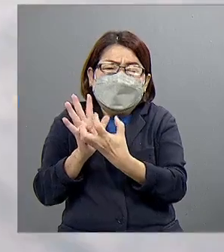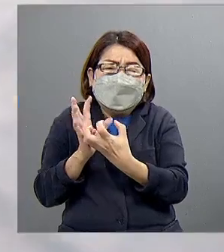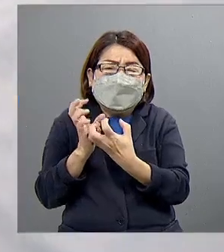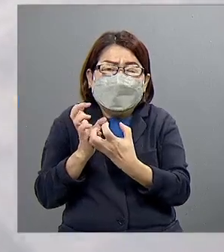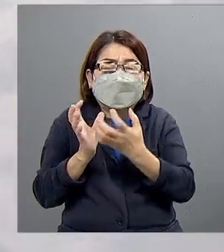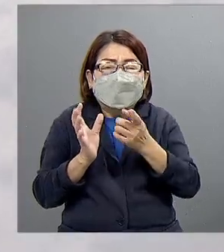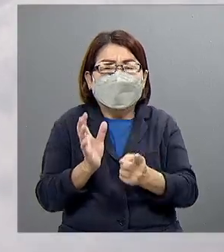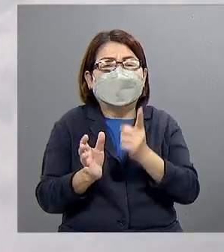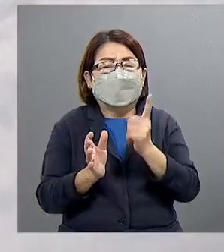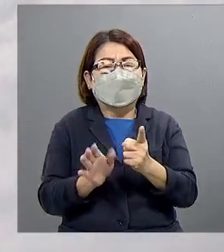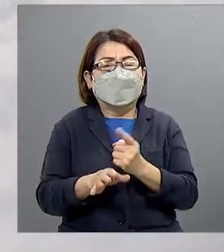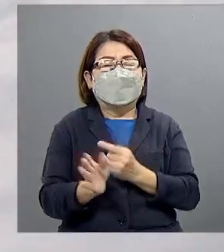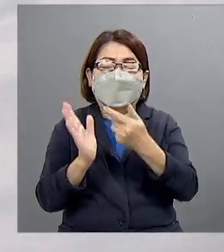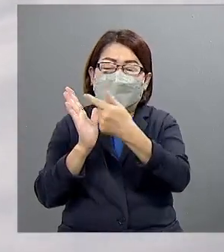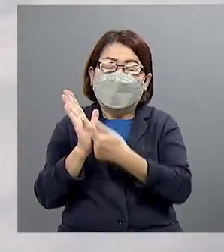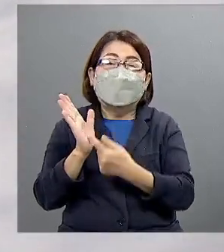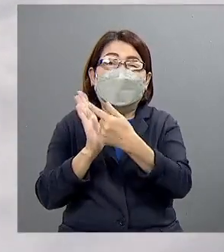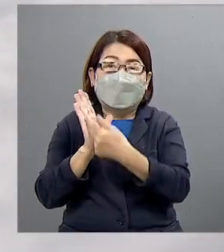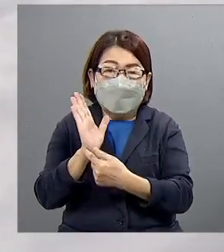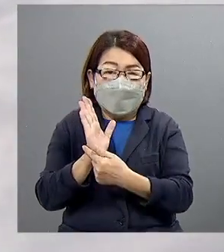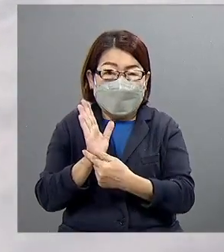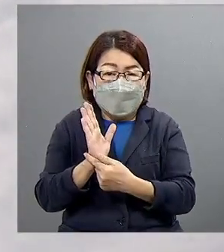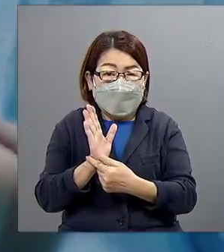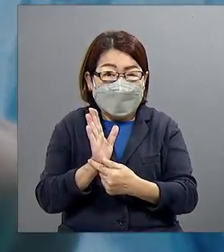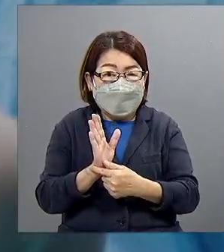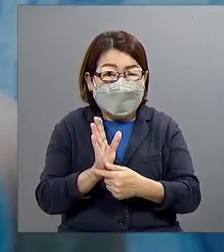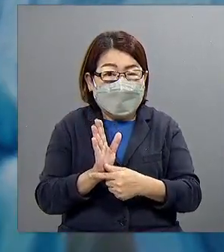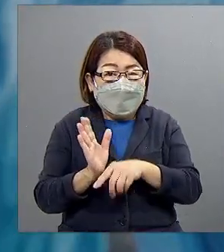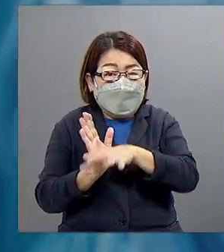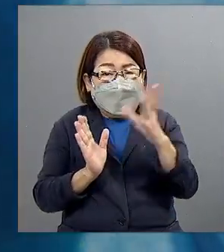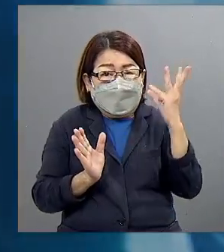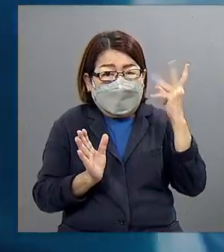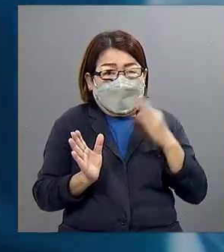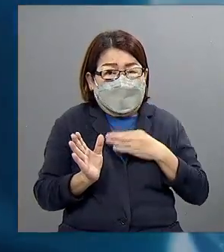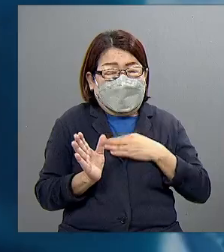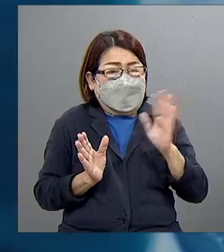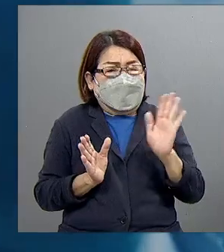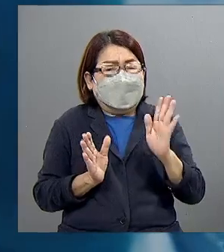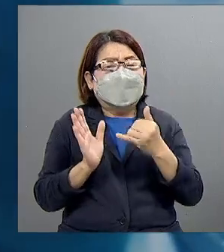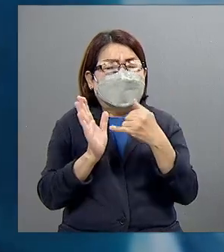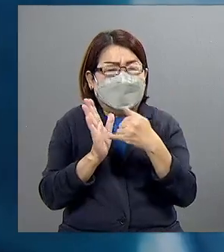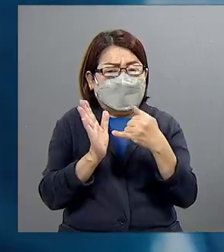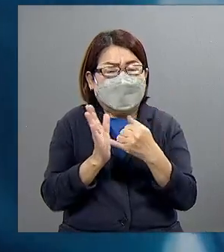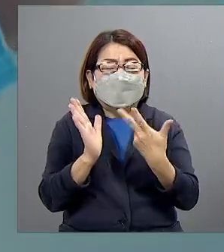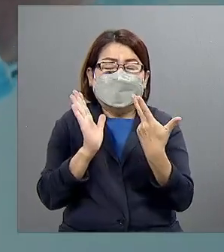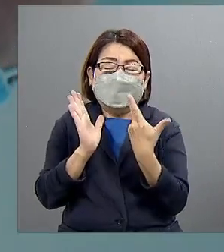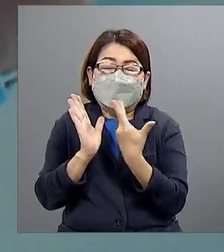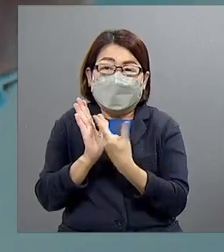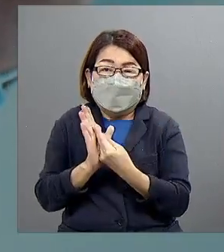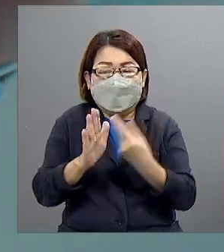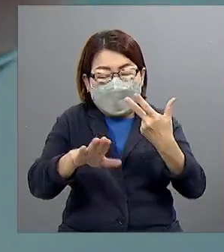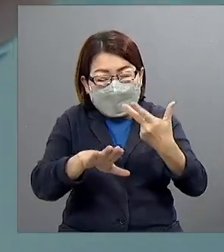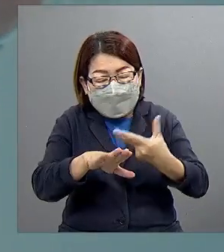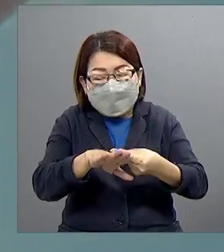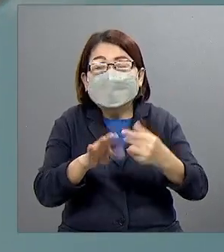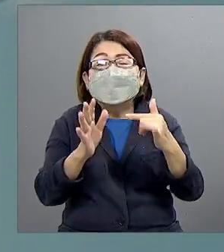ค่ะซึ่งการผ่าตัดไม่ได้น่ากลัวอย่างที่คิดค่ะเป็นการผ่าตัดเล็กเราจะฉีดยาชาเฉพาะที่การผ่าตัดเนี่ยหลังผ่าตัดเส